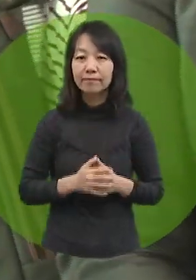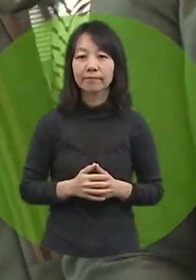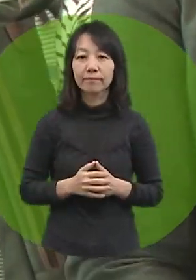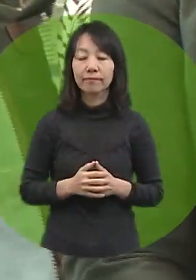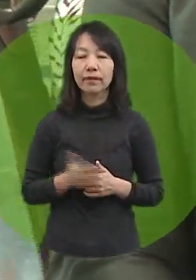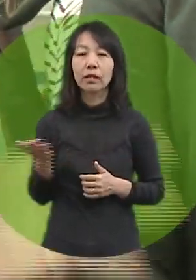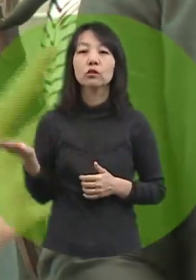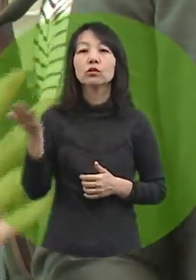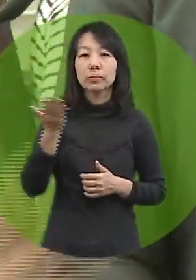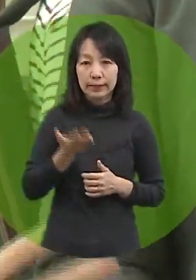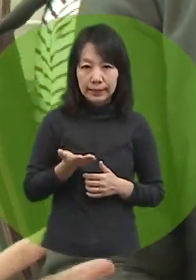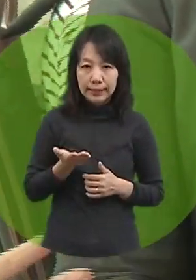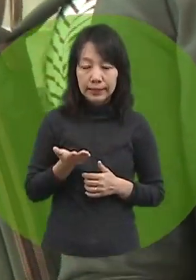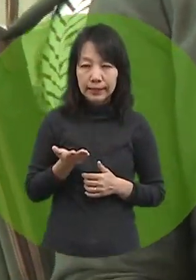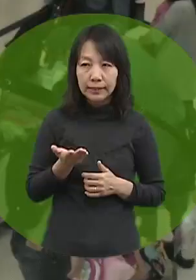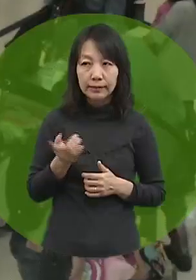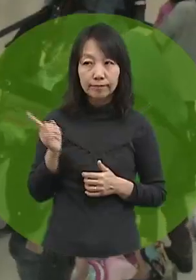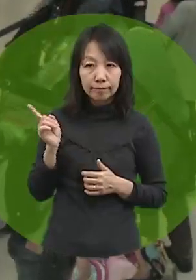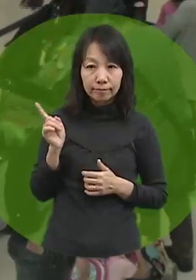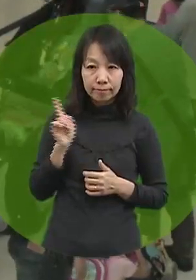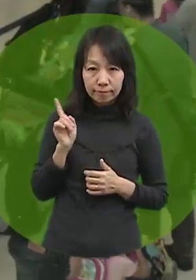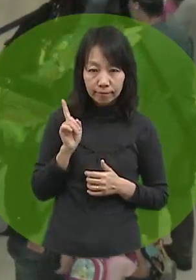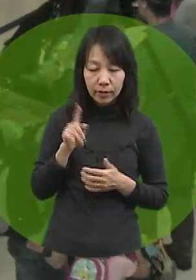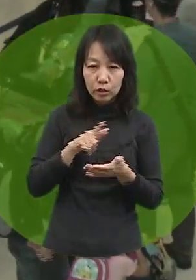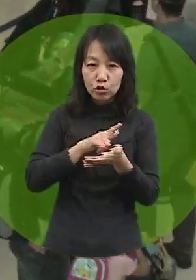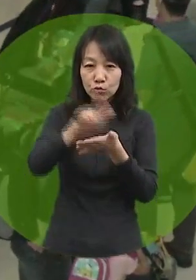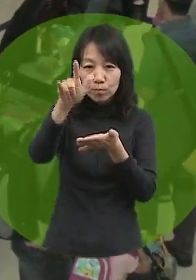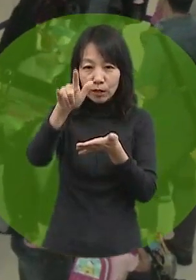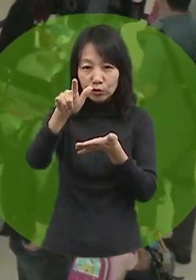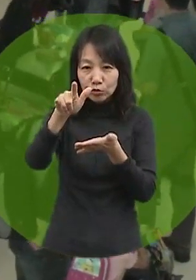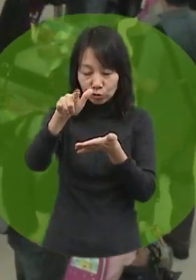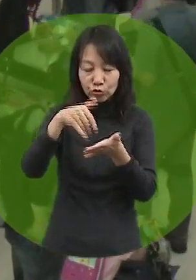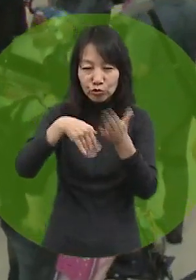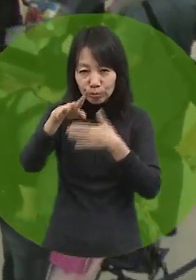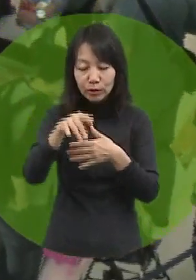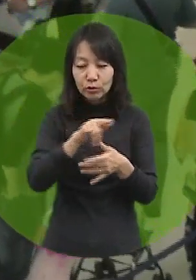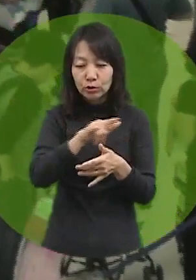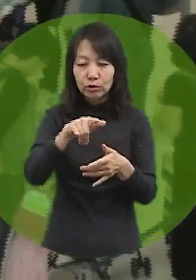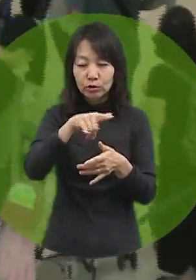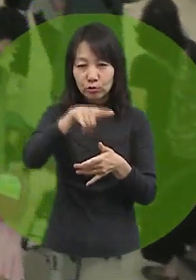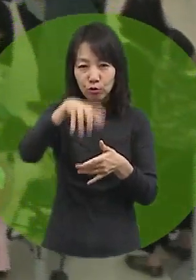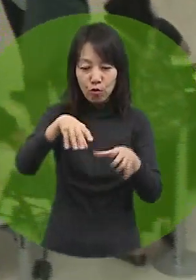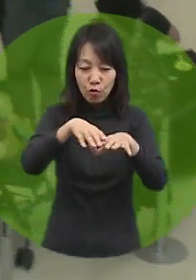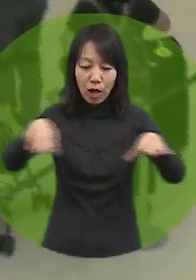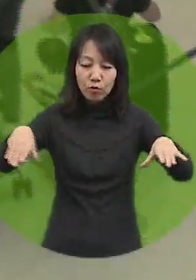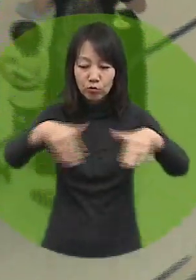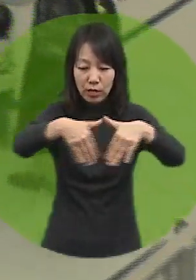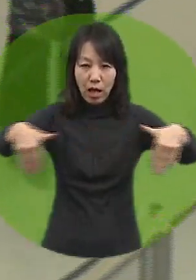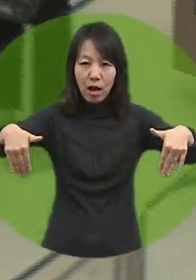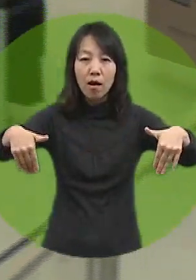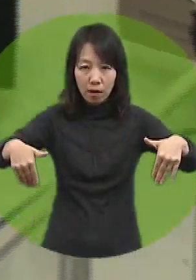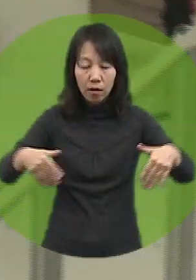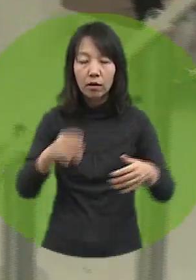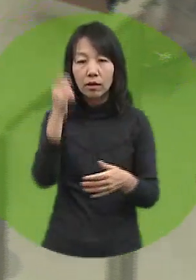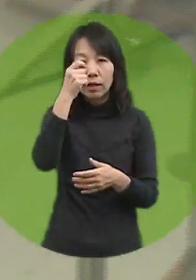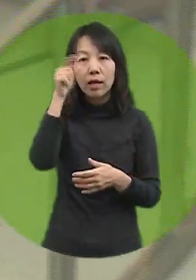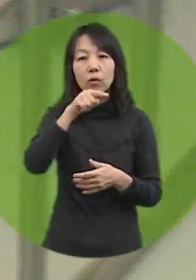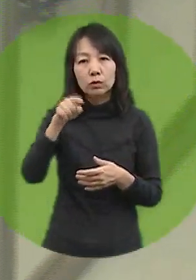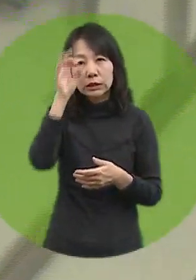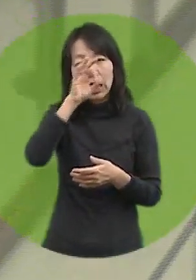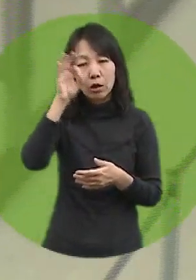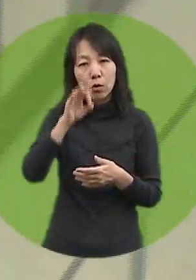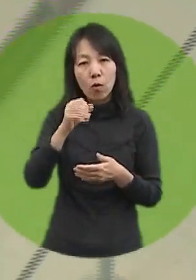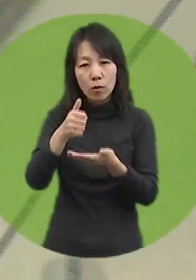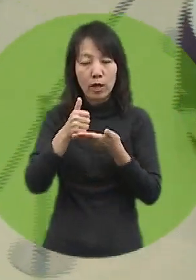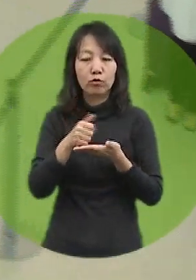続いてこちらから見えるのが出発カウンターです。外国人観光客の皆さんはここで手続きをして